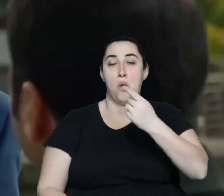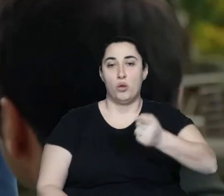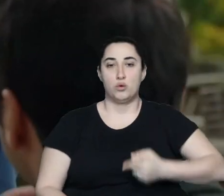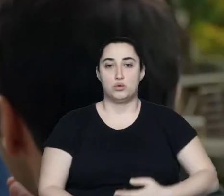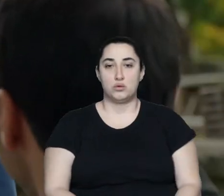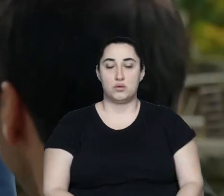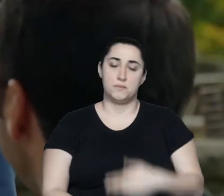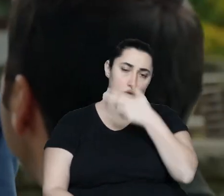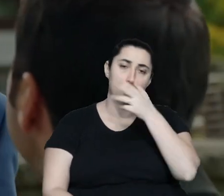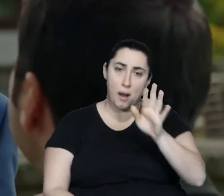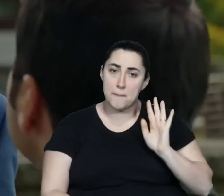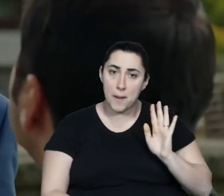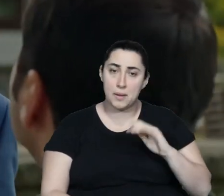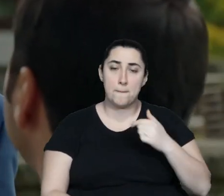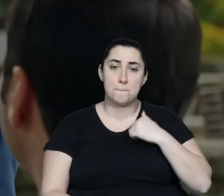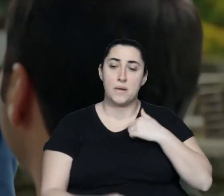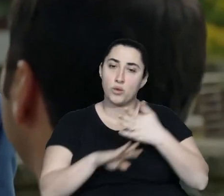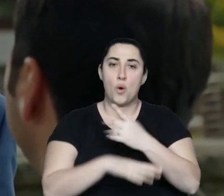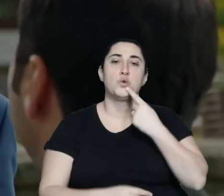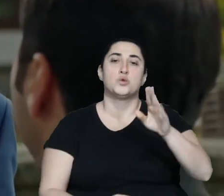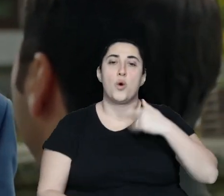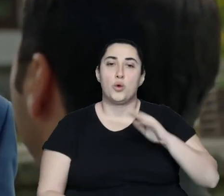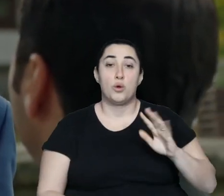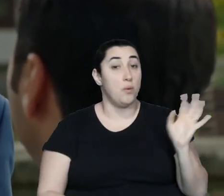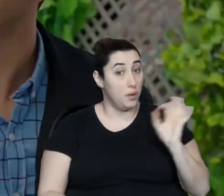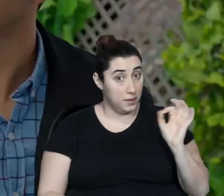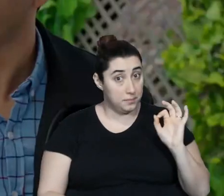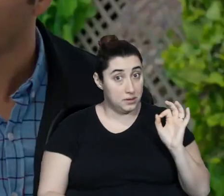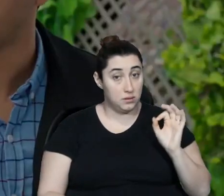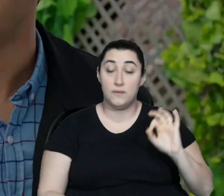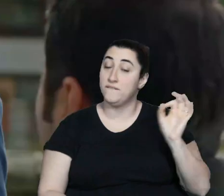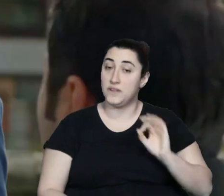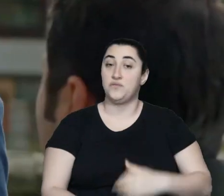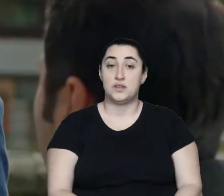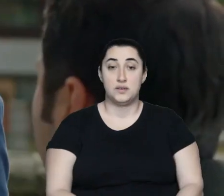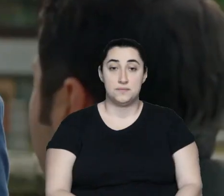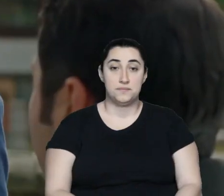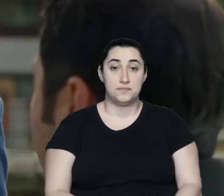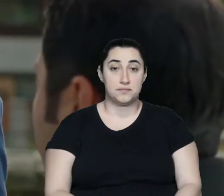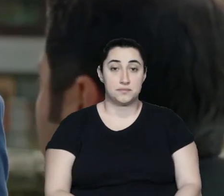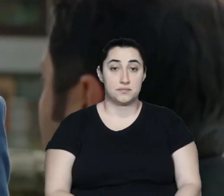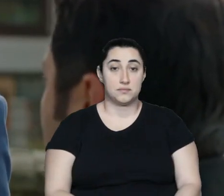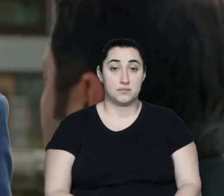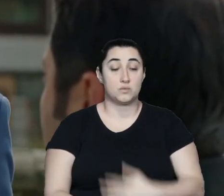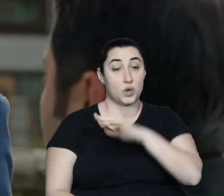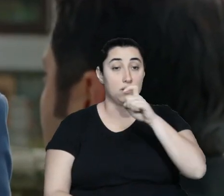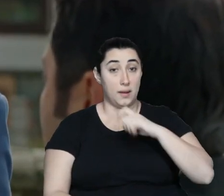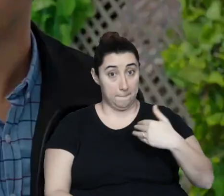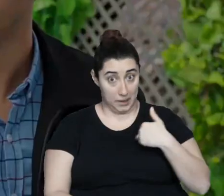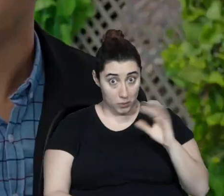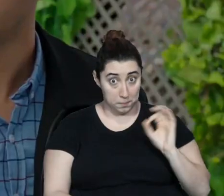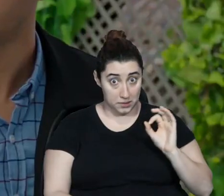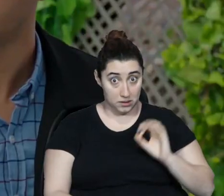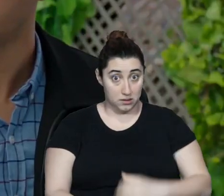söylüyor? Kusura bakma ama benim ağzım doğru söylüyor abi. Öyle mi? Öyle. Demek bütün hata benim